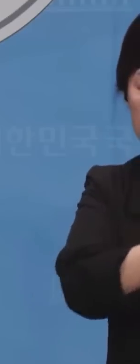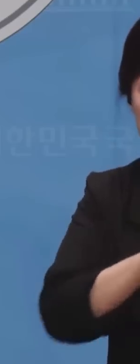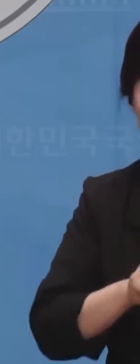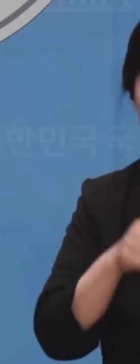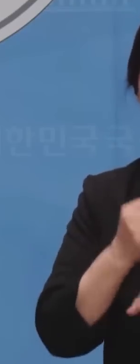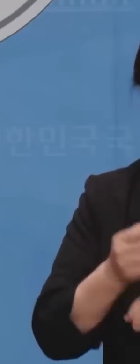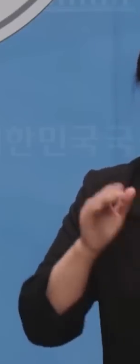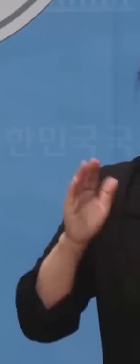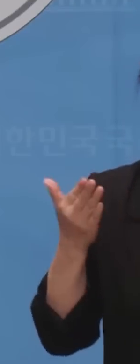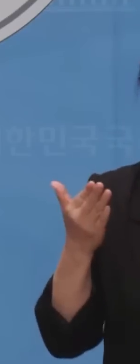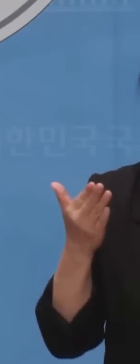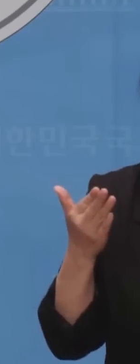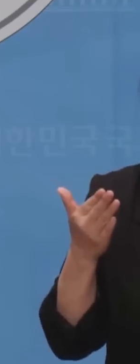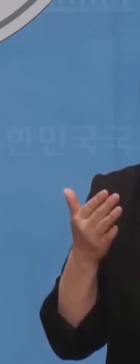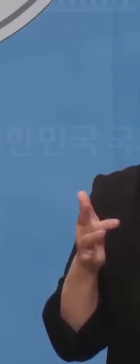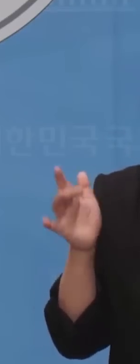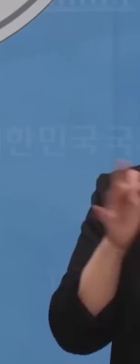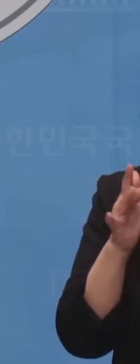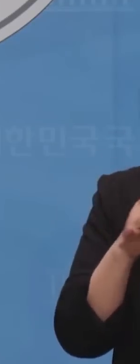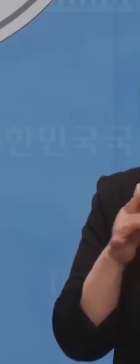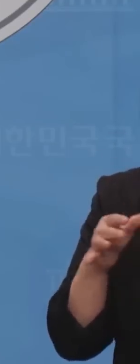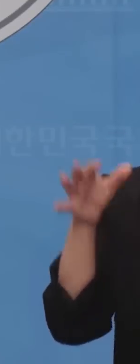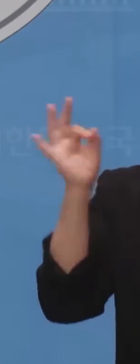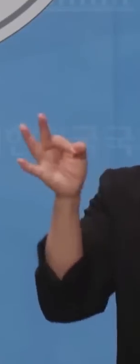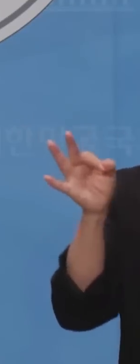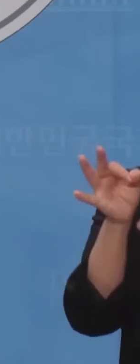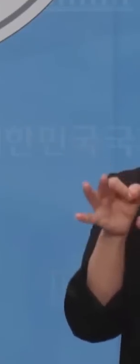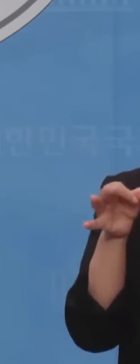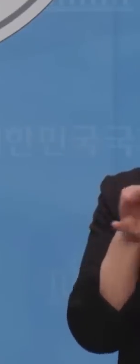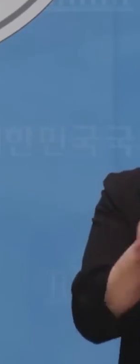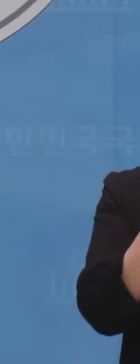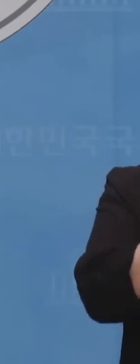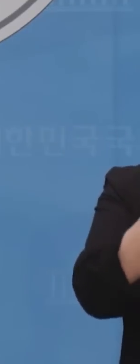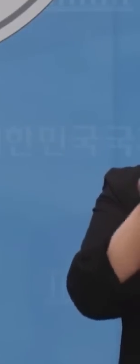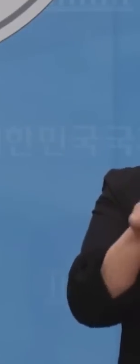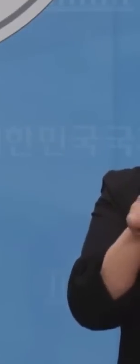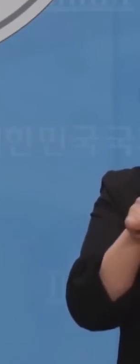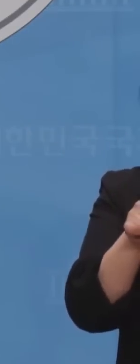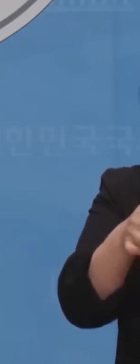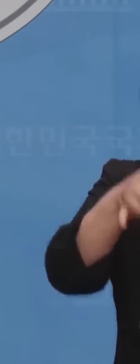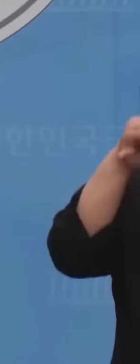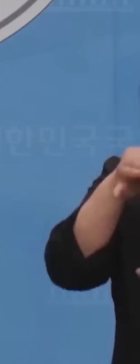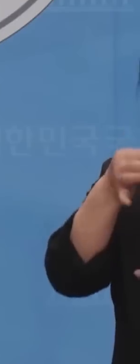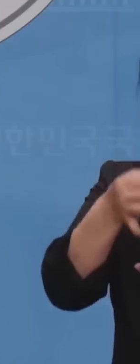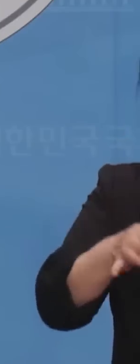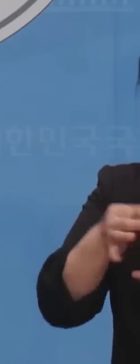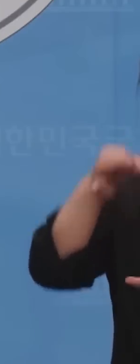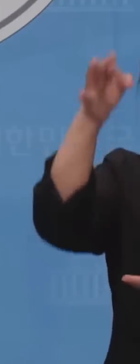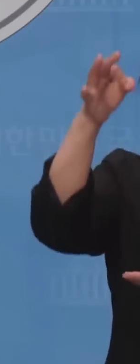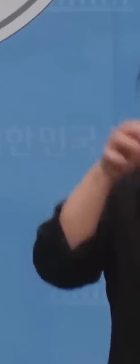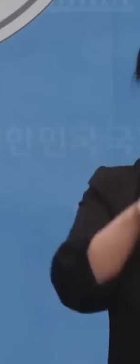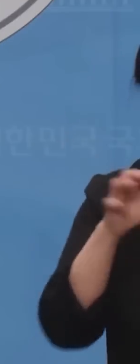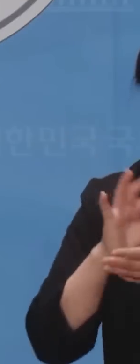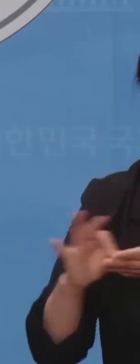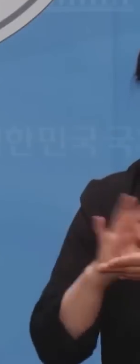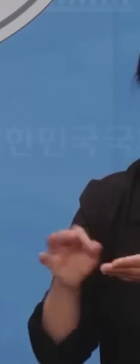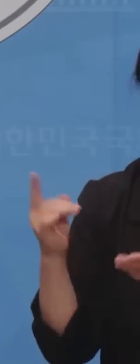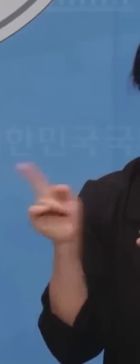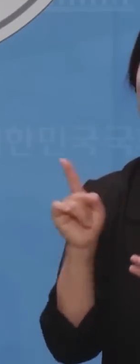가상화폐를 활용하여 어떻게 재산 증식에 이용했는지를 묻고 있습니다.